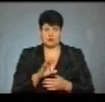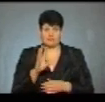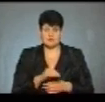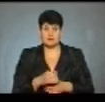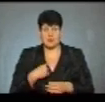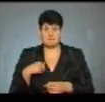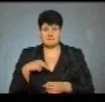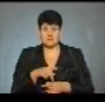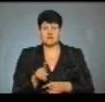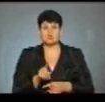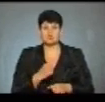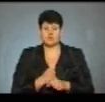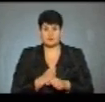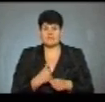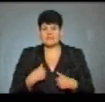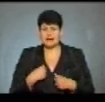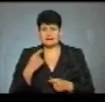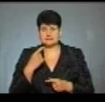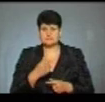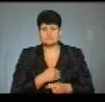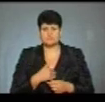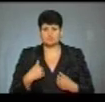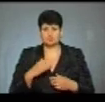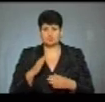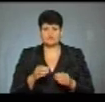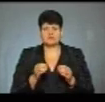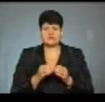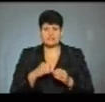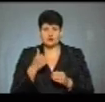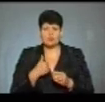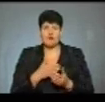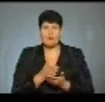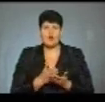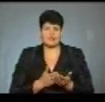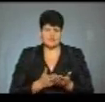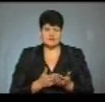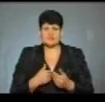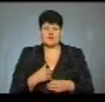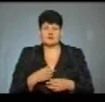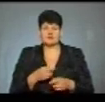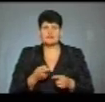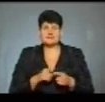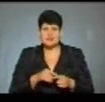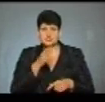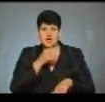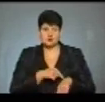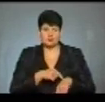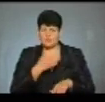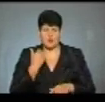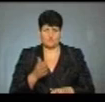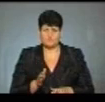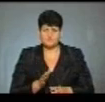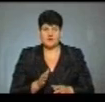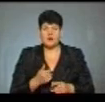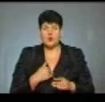Бо ми пішли, що зробити. Я не збираюсь бути десятками років в політиці. Я насправді не маю на це часу. Я